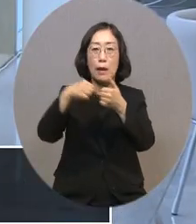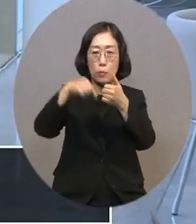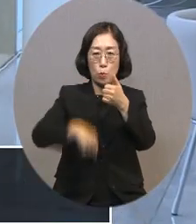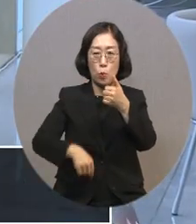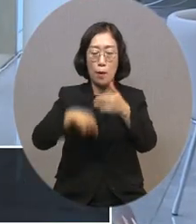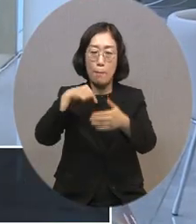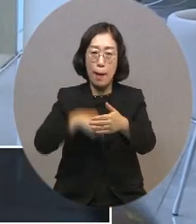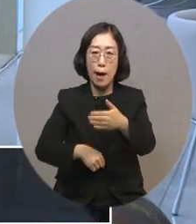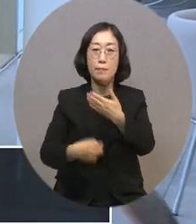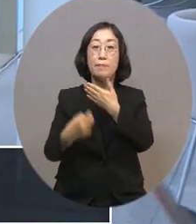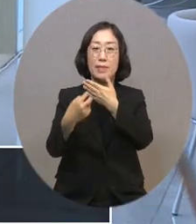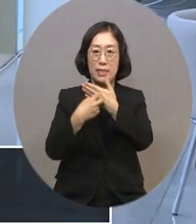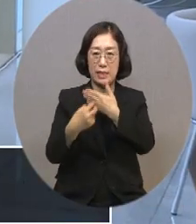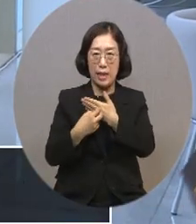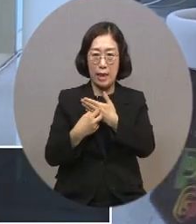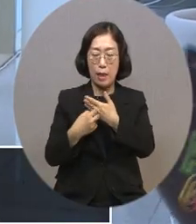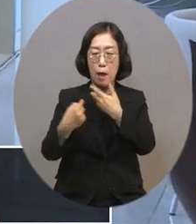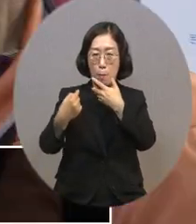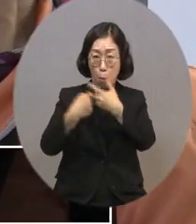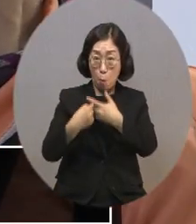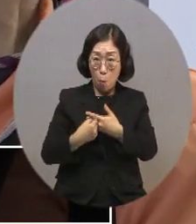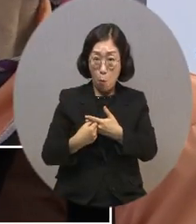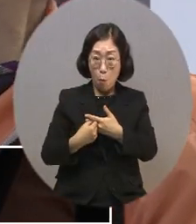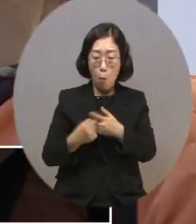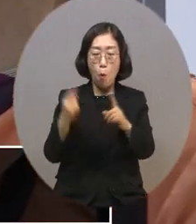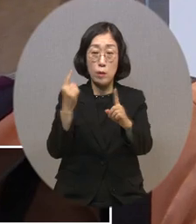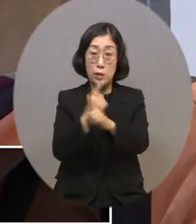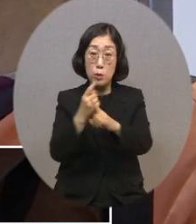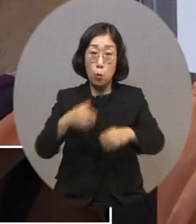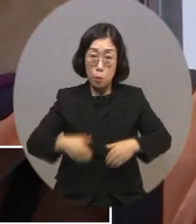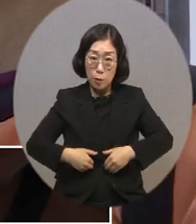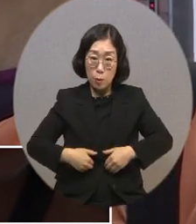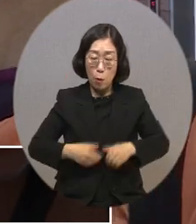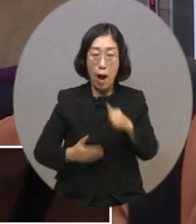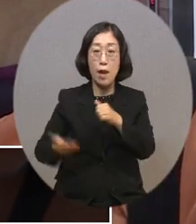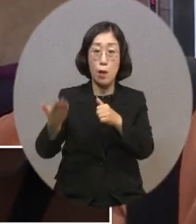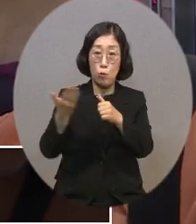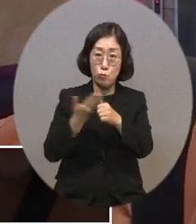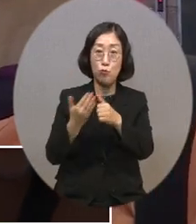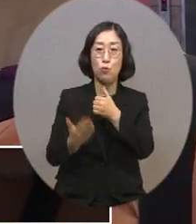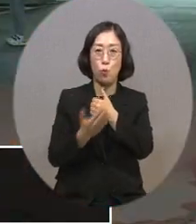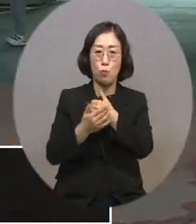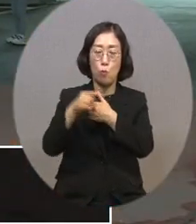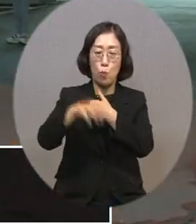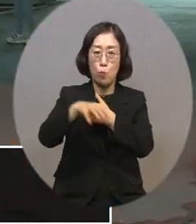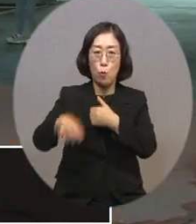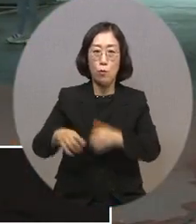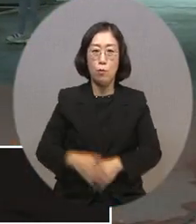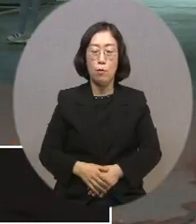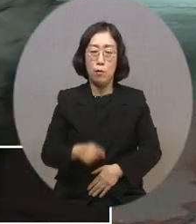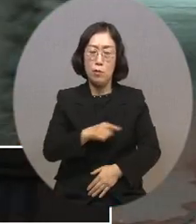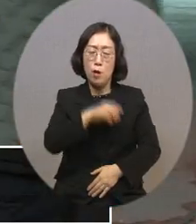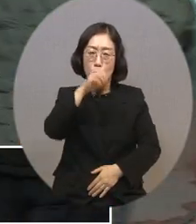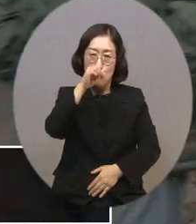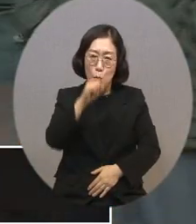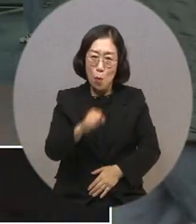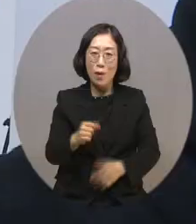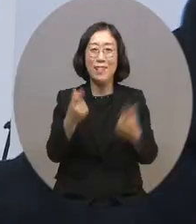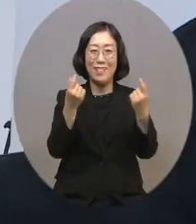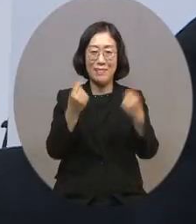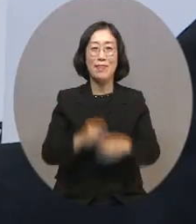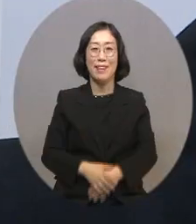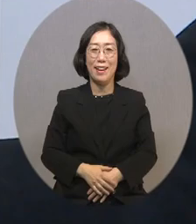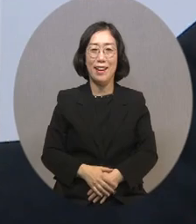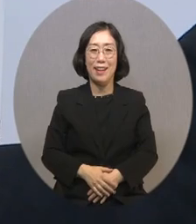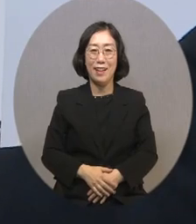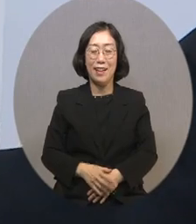본인의 마음을 진단하고 어떤 치료가 필요한지 그런 것들 매칭하는 프로그램도 있어서요. 그게 사실 호응이 굉장히 좋을 것 같긴 합니다.